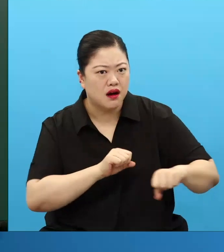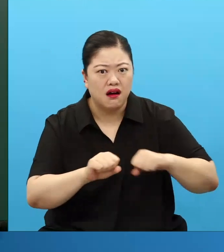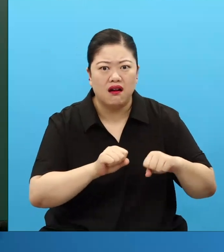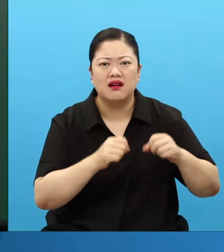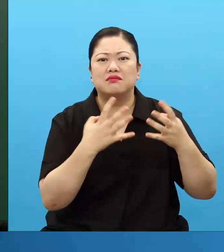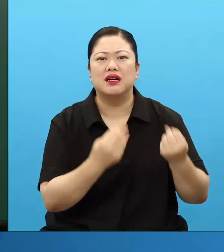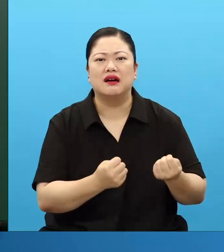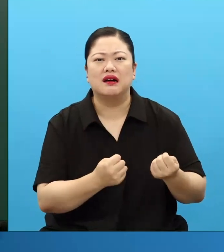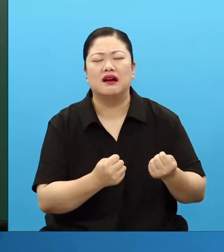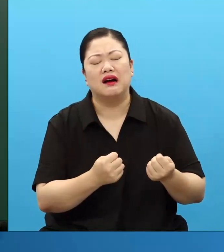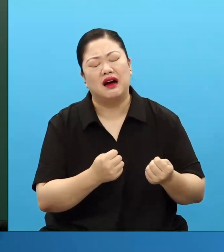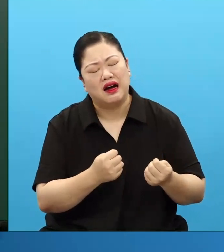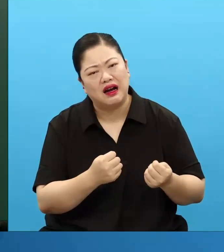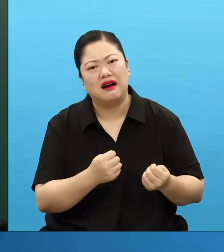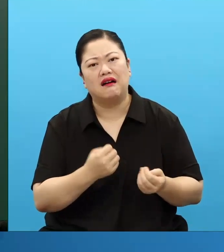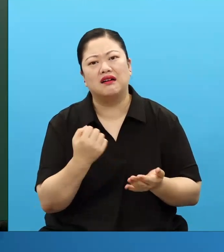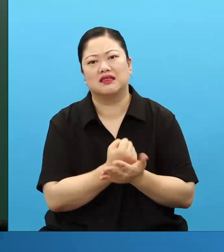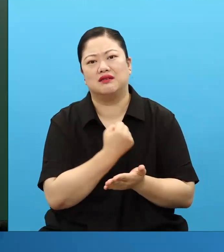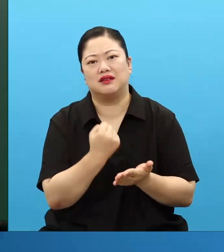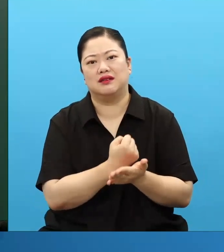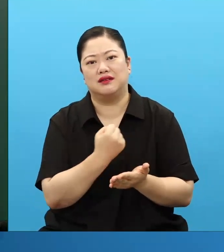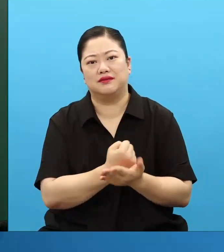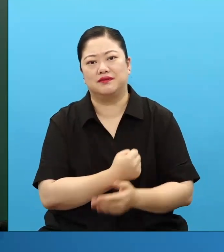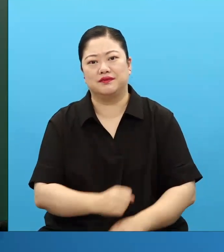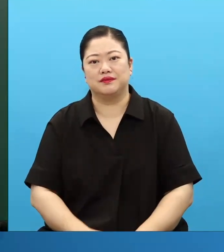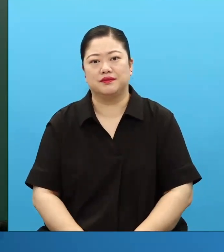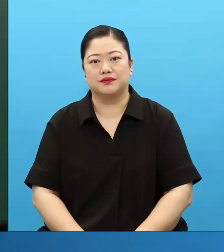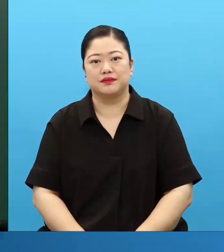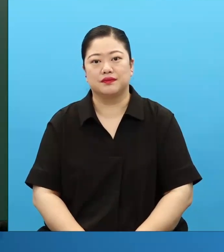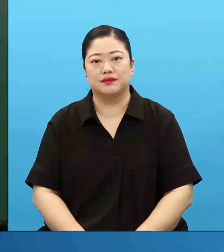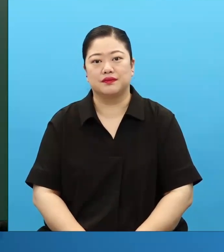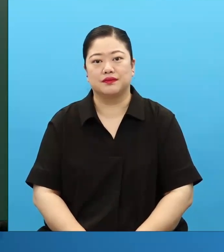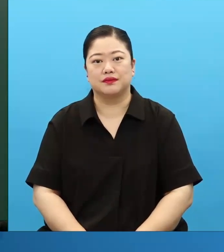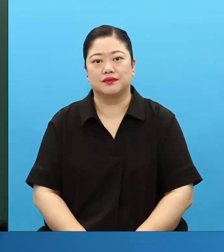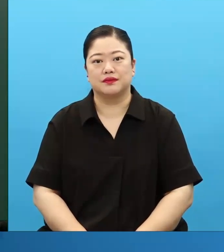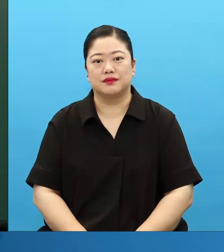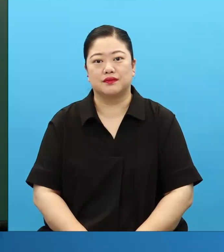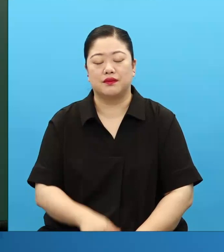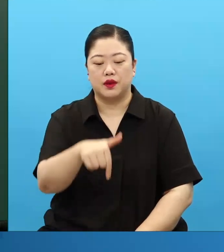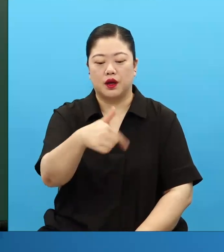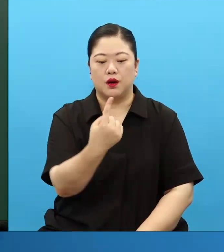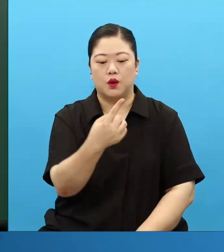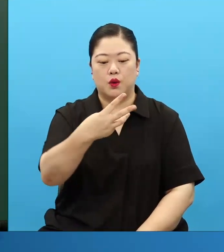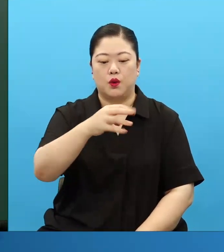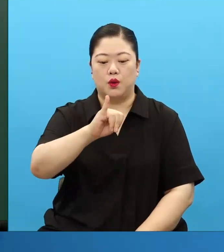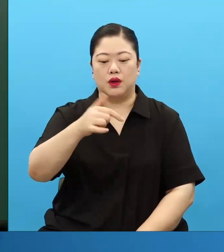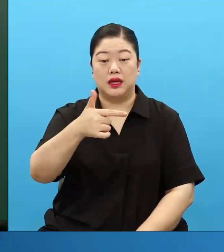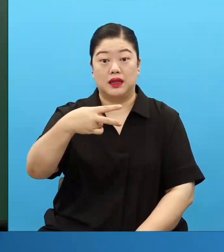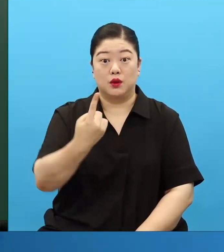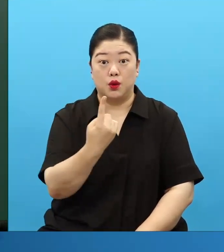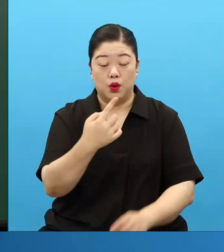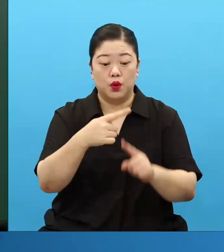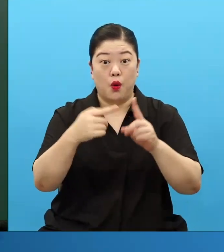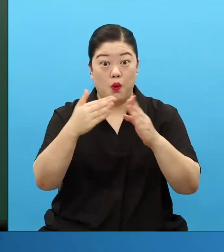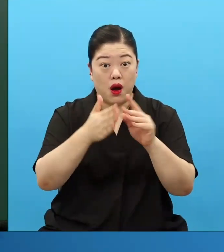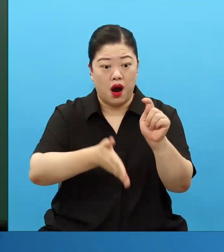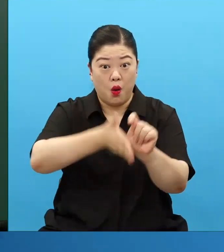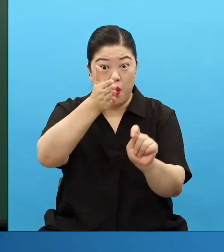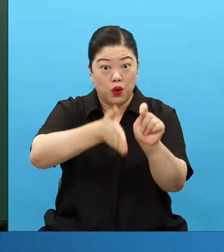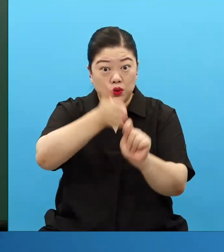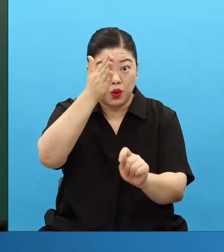하니까요. 쓸데없는 생각하지 않고 엿새 동안을 돌았는데 여리고 무너졌습니다. We all have our useless thoughts, but instead of focusing on useless thoughts,